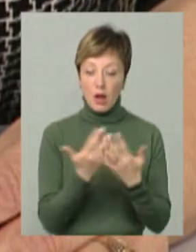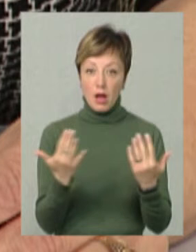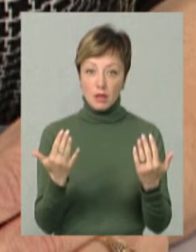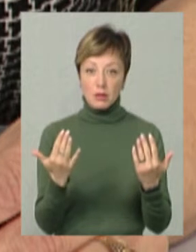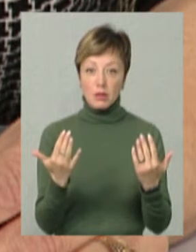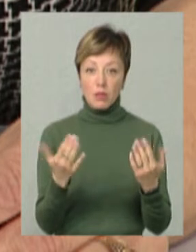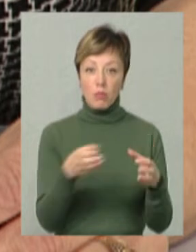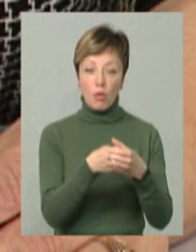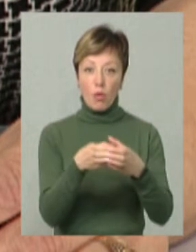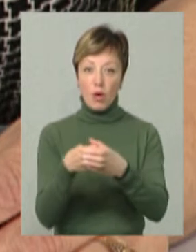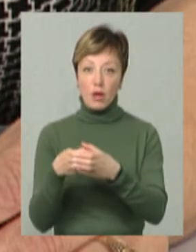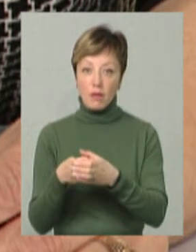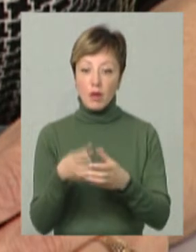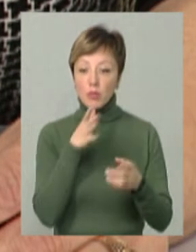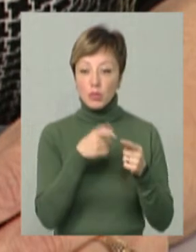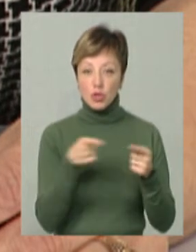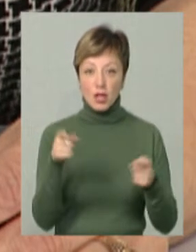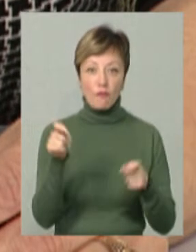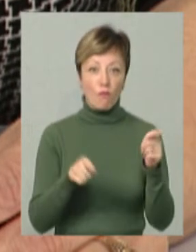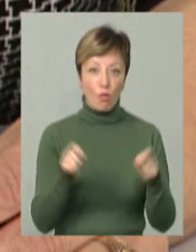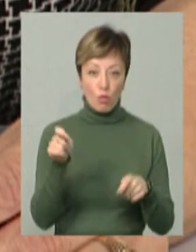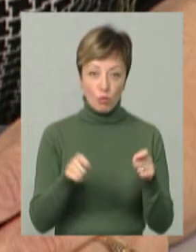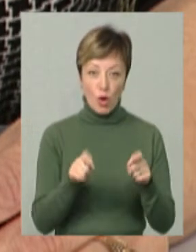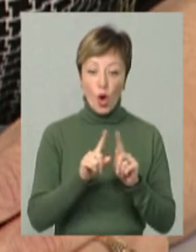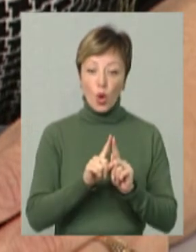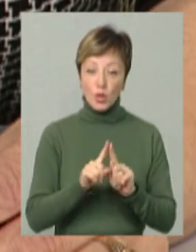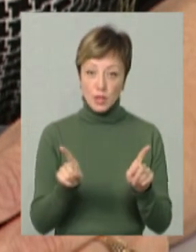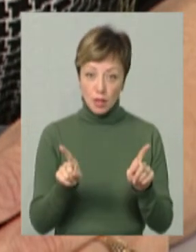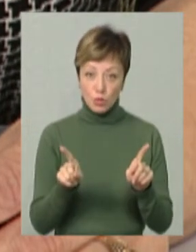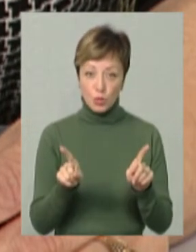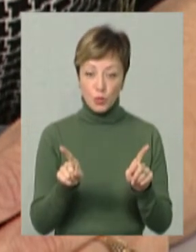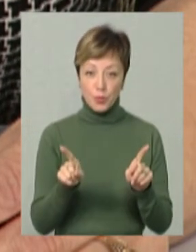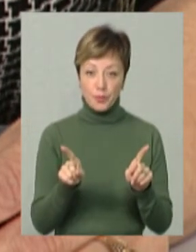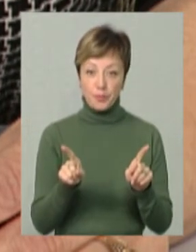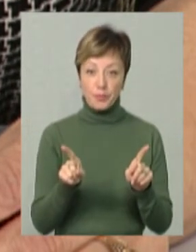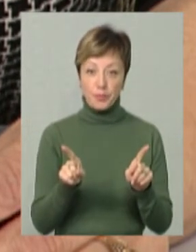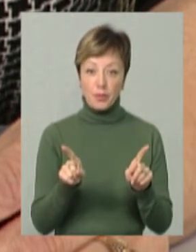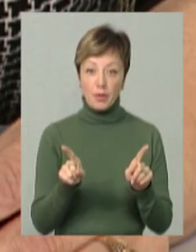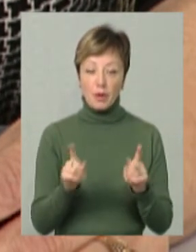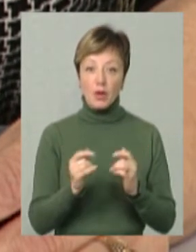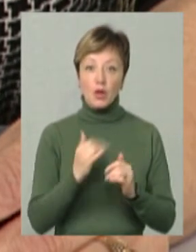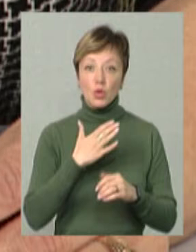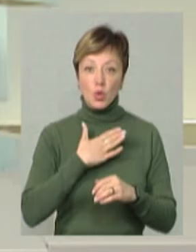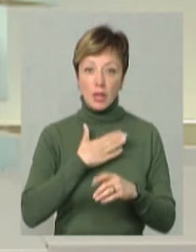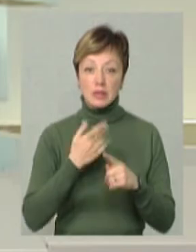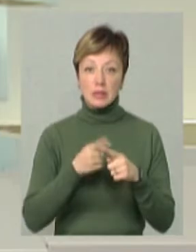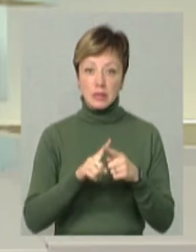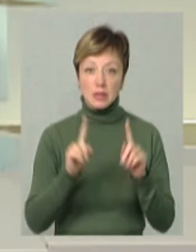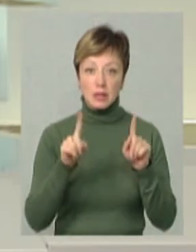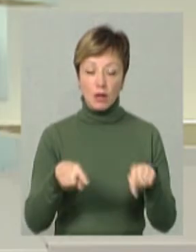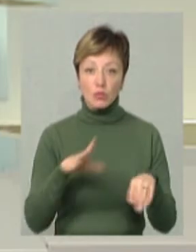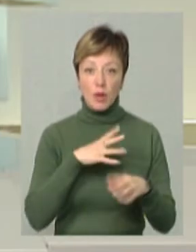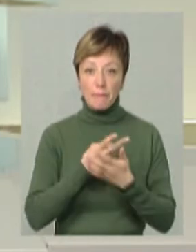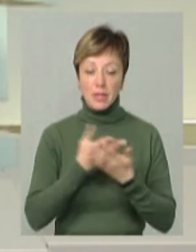ось таких блоків під час форуму. Родзинкою, чи як назвати, до нас також